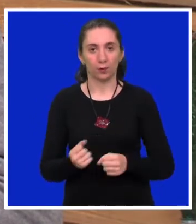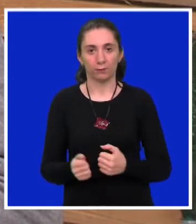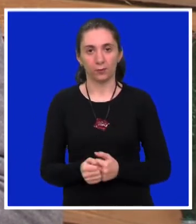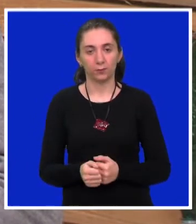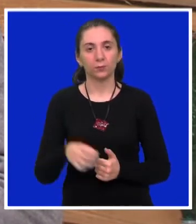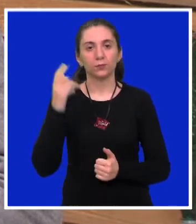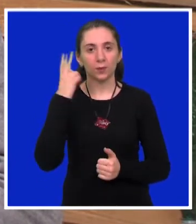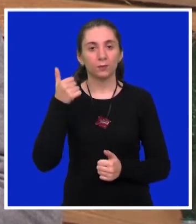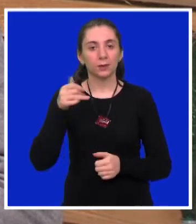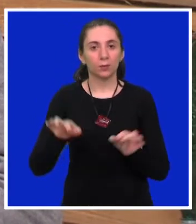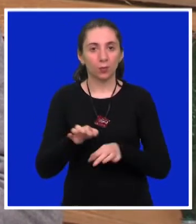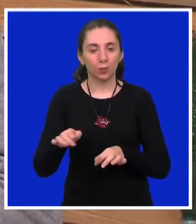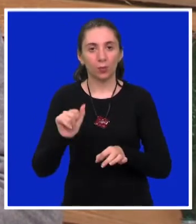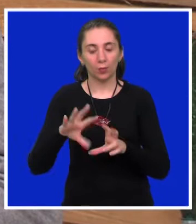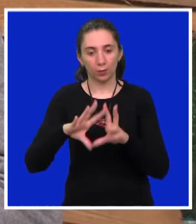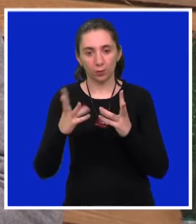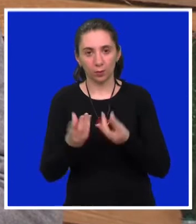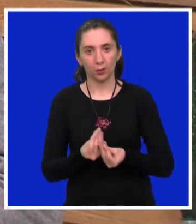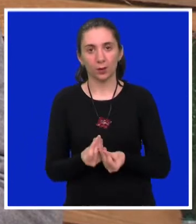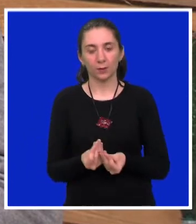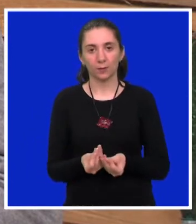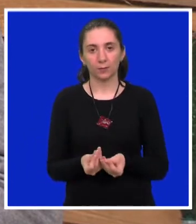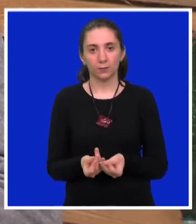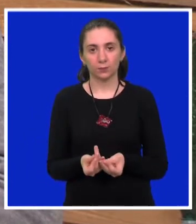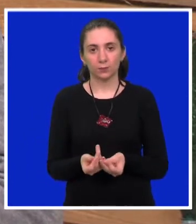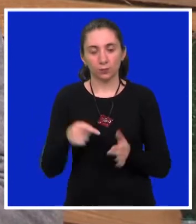odrađeno. Naravno, sam projekt se sastoji